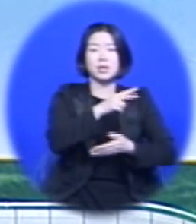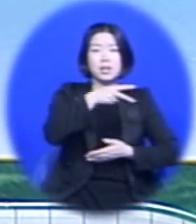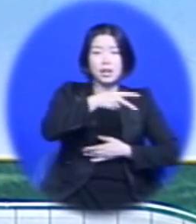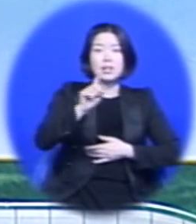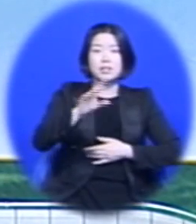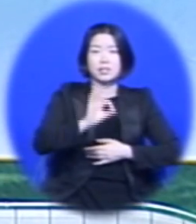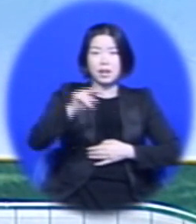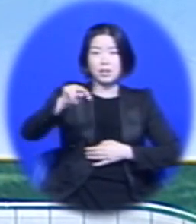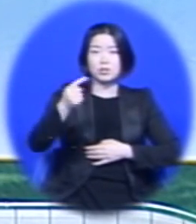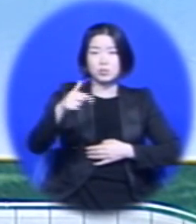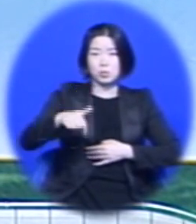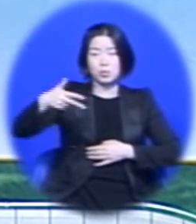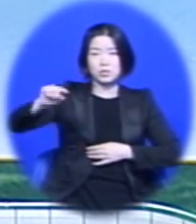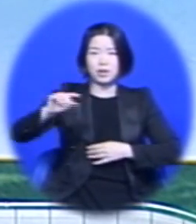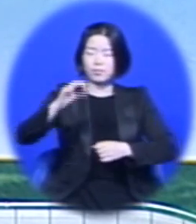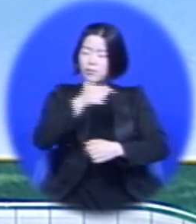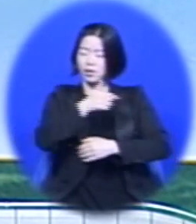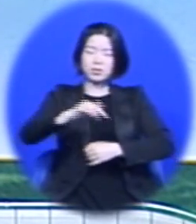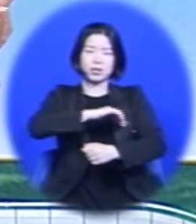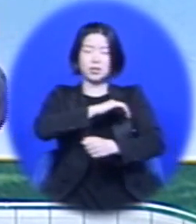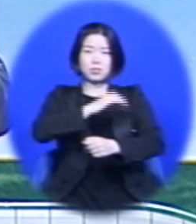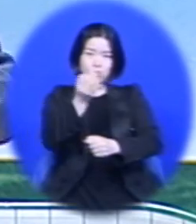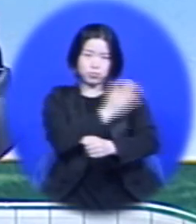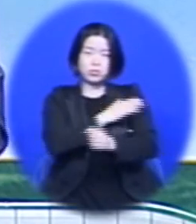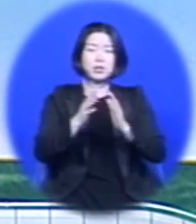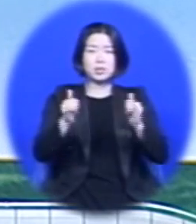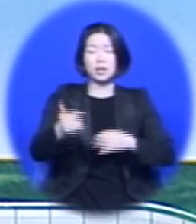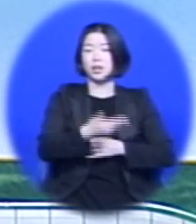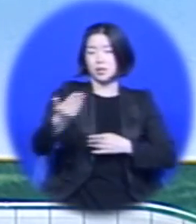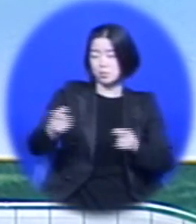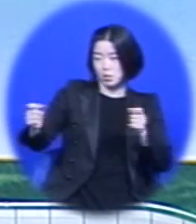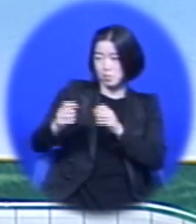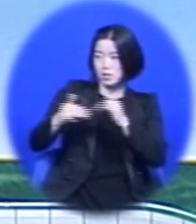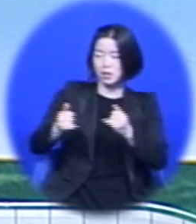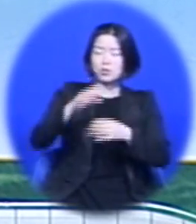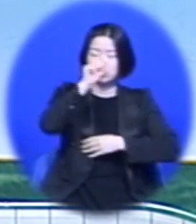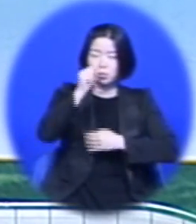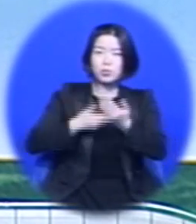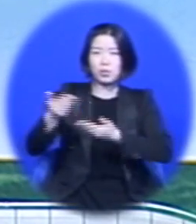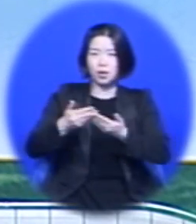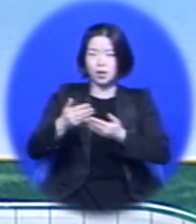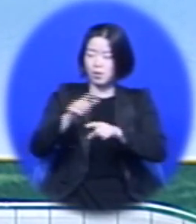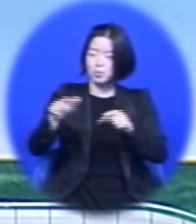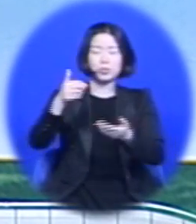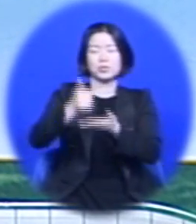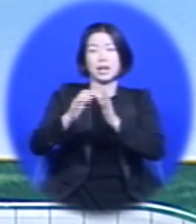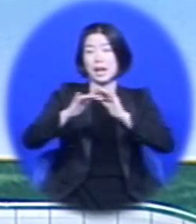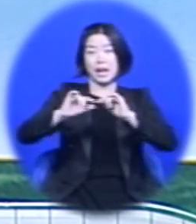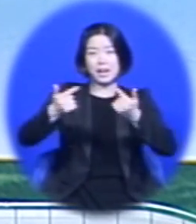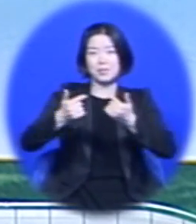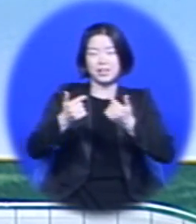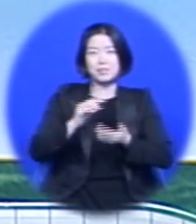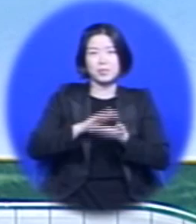대단한 부자십니다. 네. 옆에 있는 분들과 좋은 교제를 나누시기 바랍니다. 보통 분이 아니십니다.